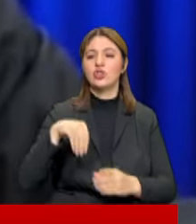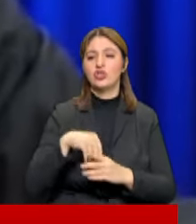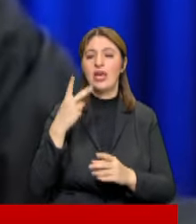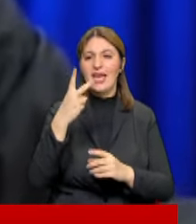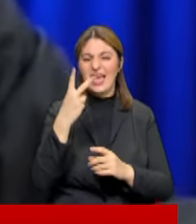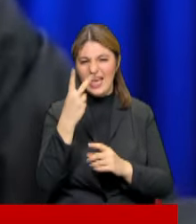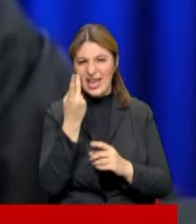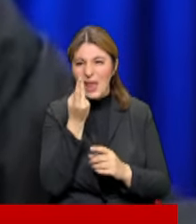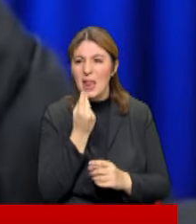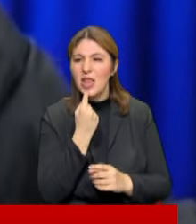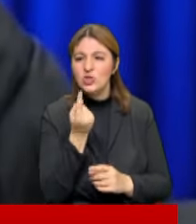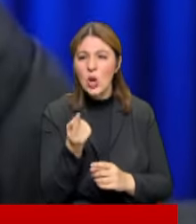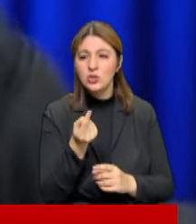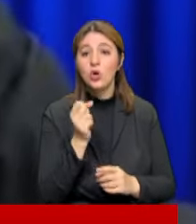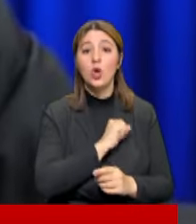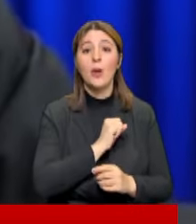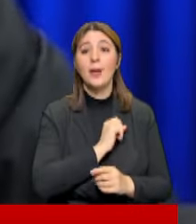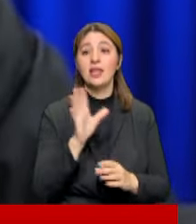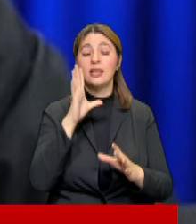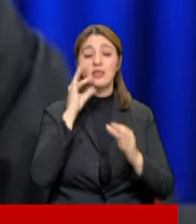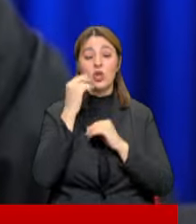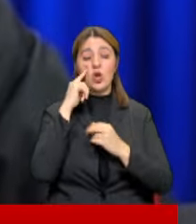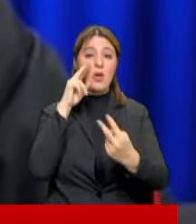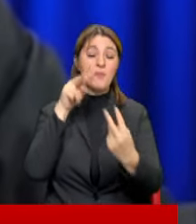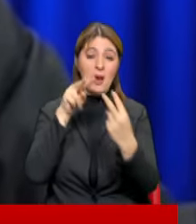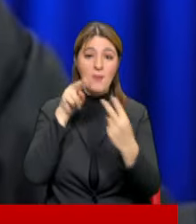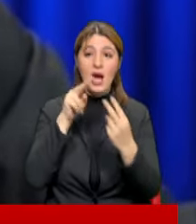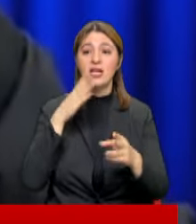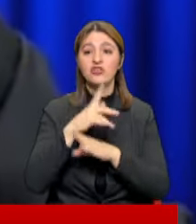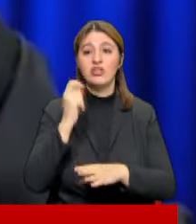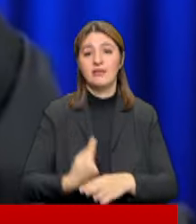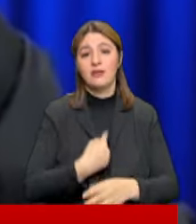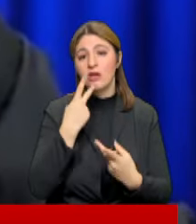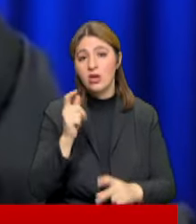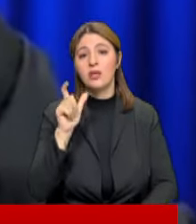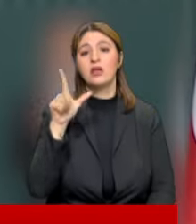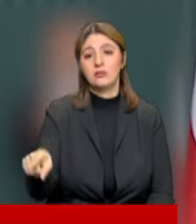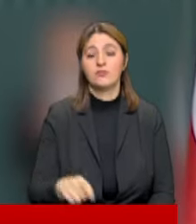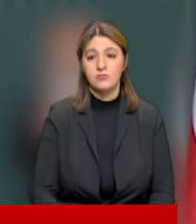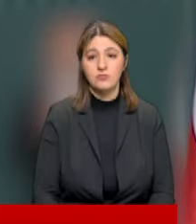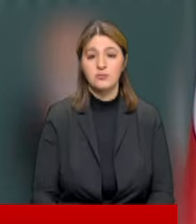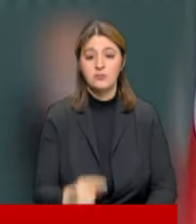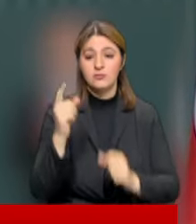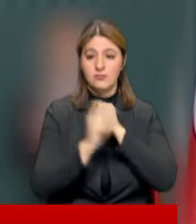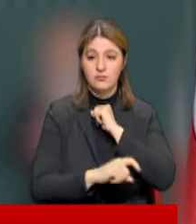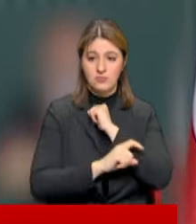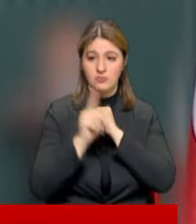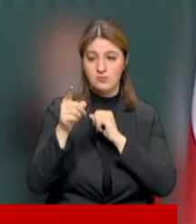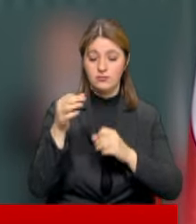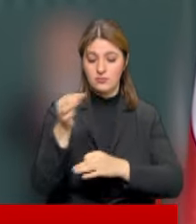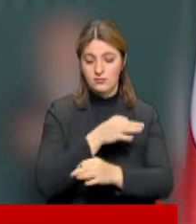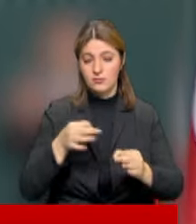iki satır Tayyip Erdoğan'ın çıkıp korkmadan insanların gözünün içine bakarak gerçek niyetlerini açıklamaları lazım teröristlere yönelik